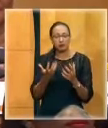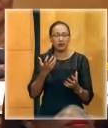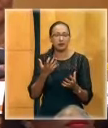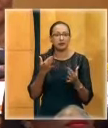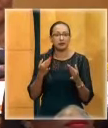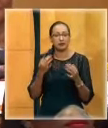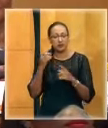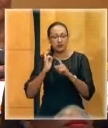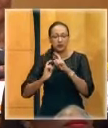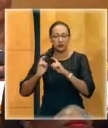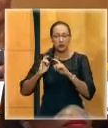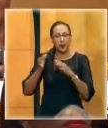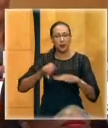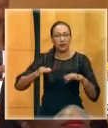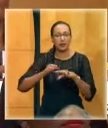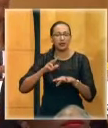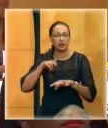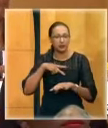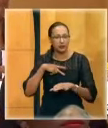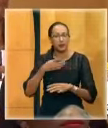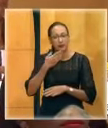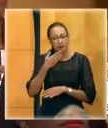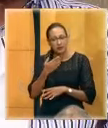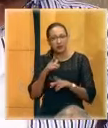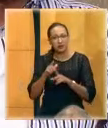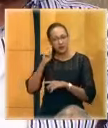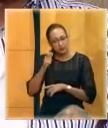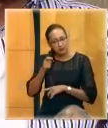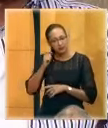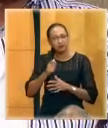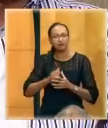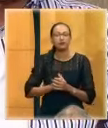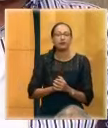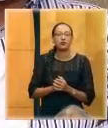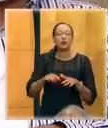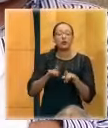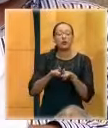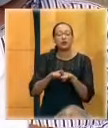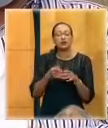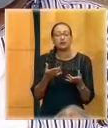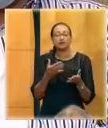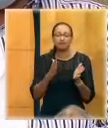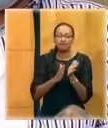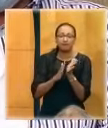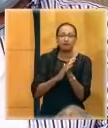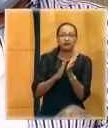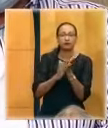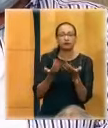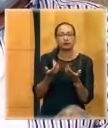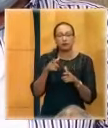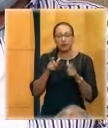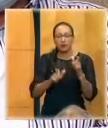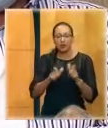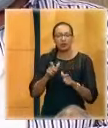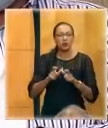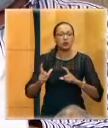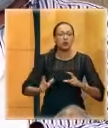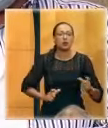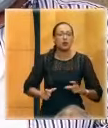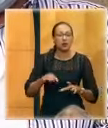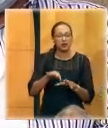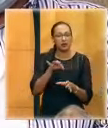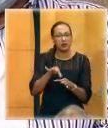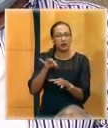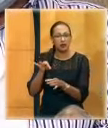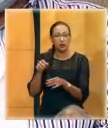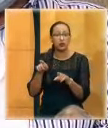remercié et félicité. Mais je veux aussi féliciter tous les collègues qui ont été élus et souhaiter en